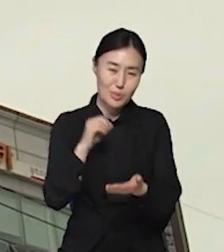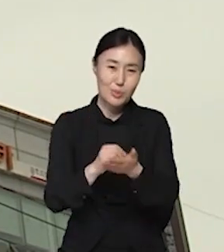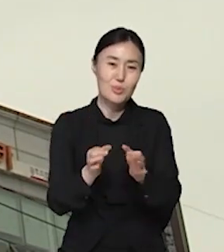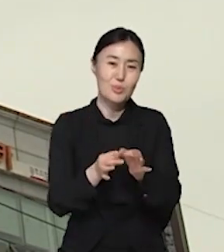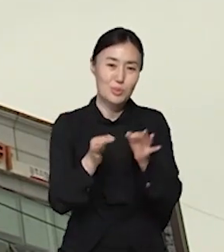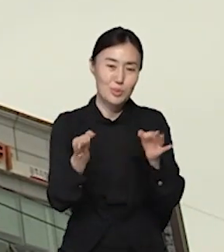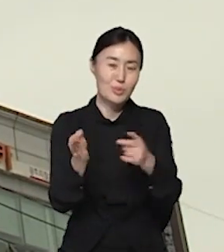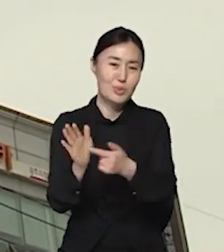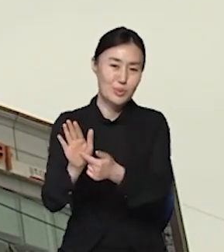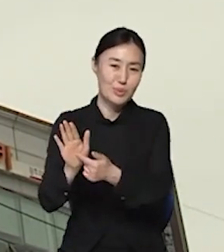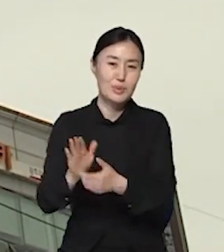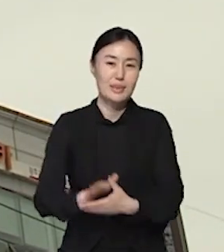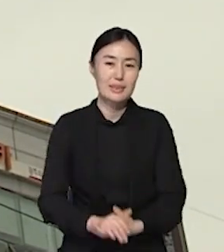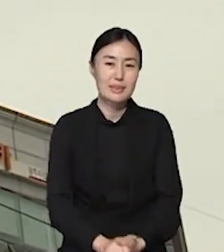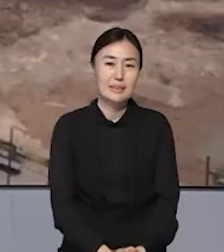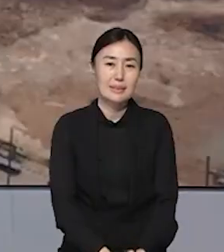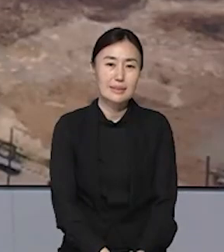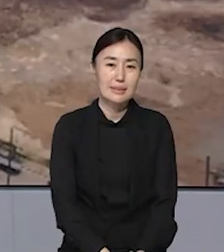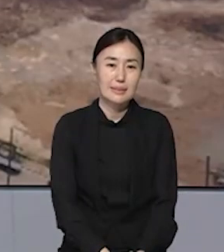밝혔습니다.